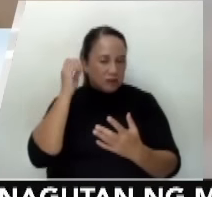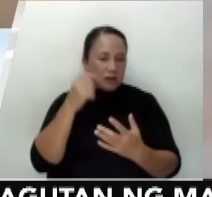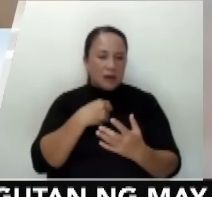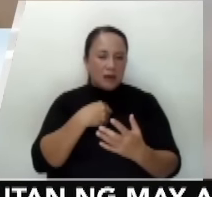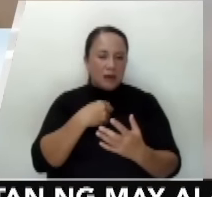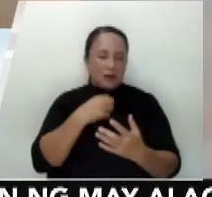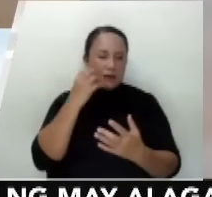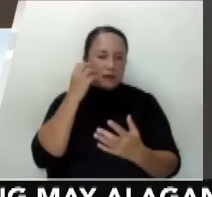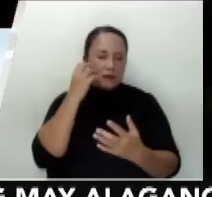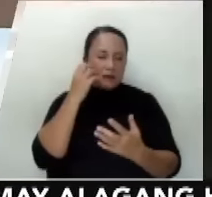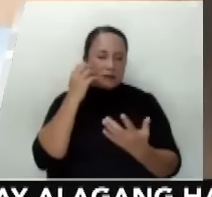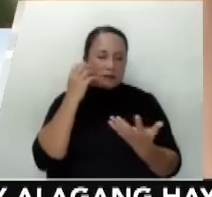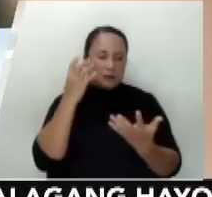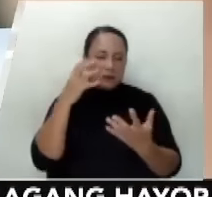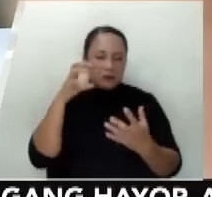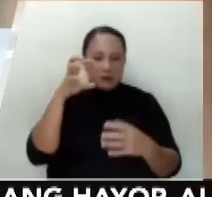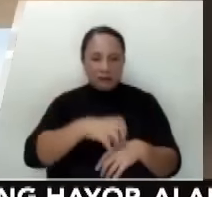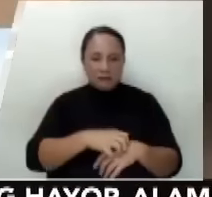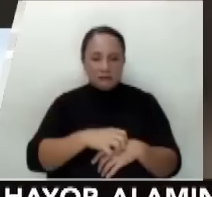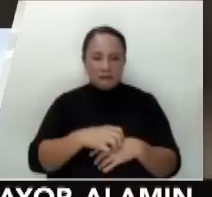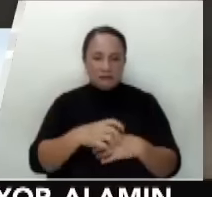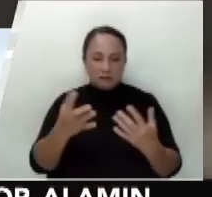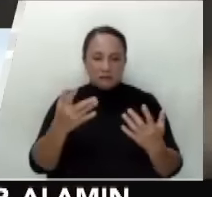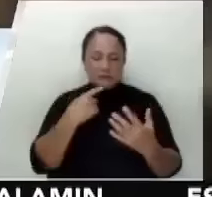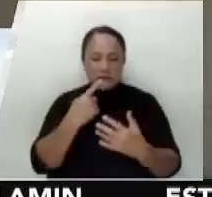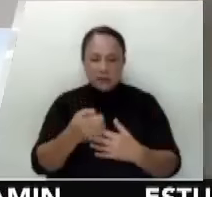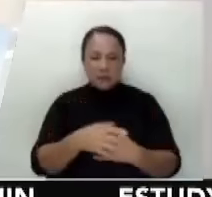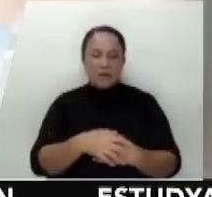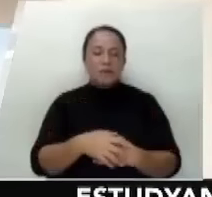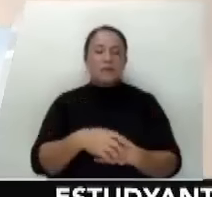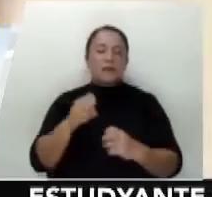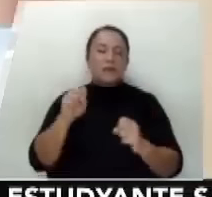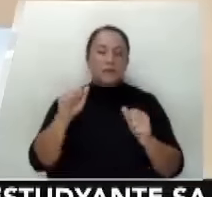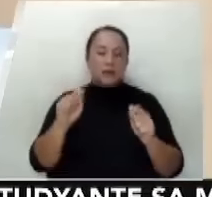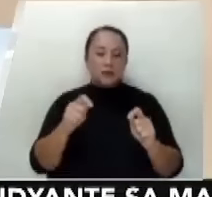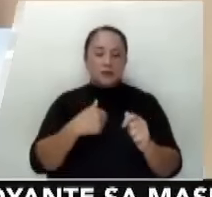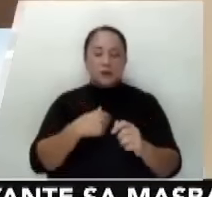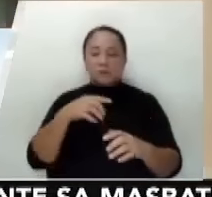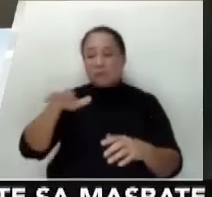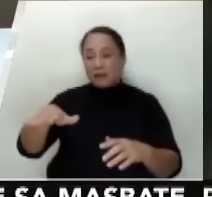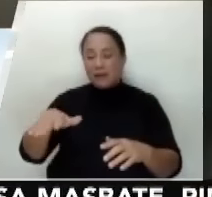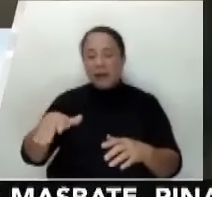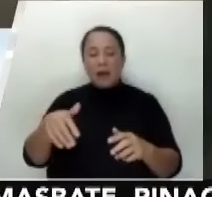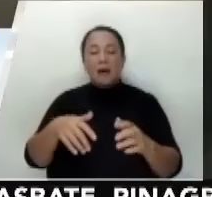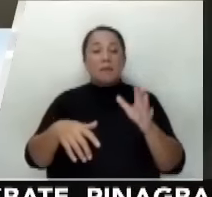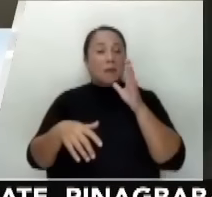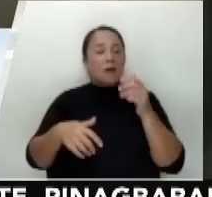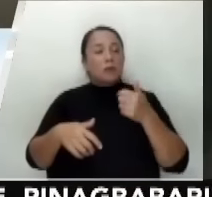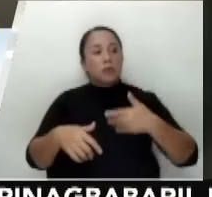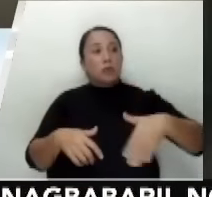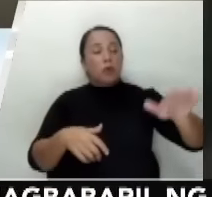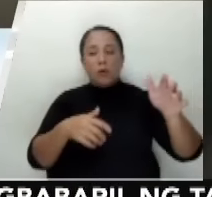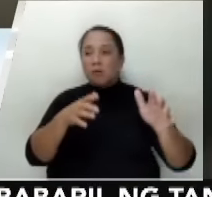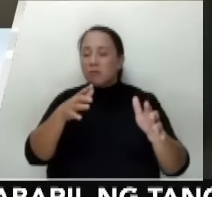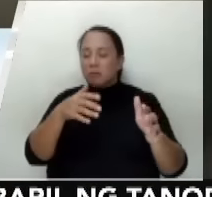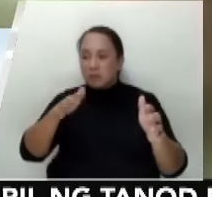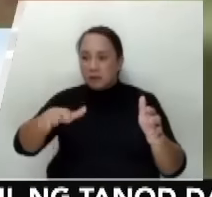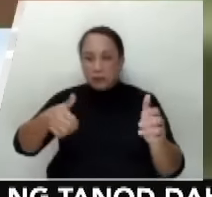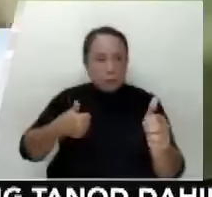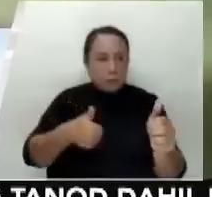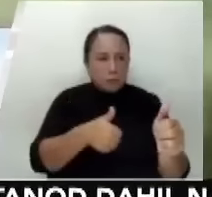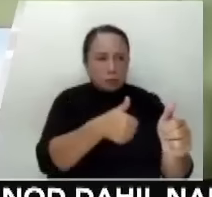dahil sa kagat ng aso. Sabado ng hapon nang sundan raw ng bata ang inang papasok sa trabaho. Pero naligaw ang bata sa isang